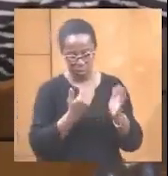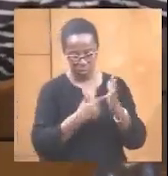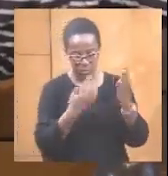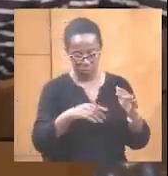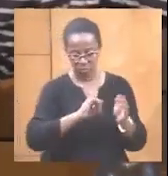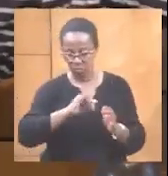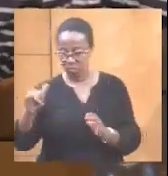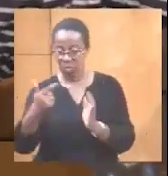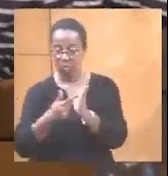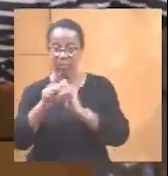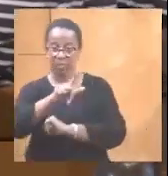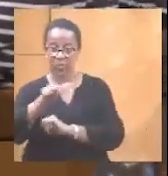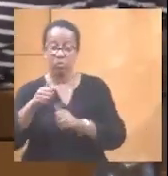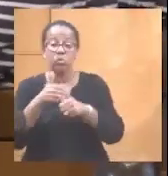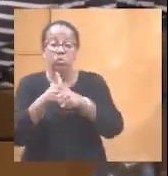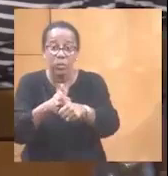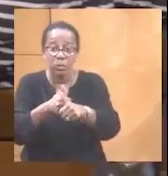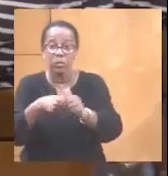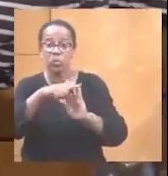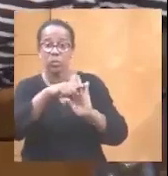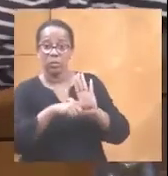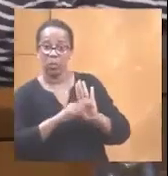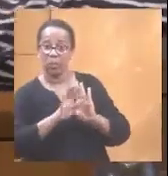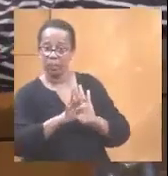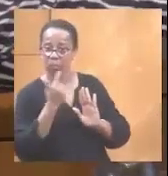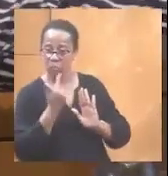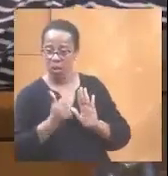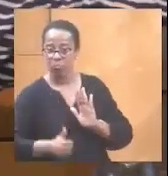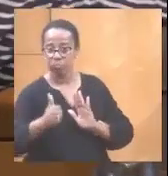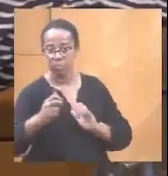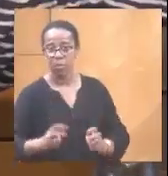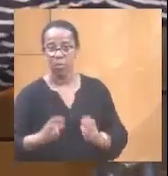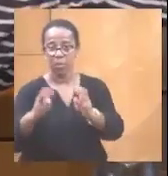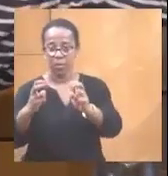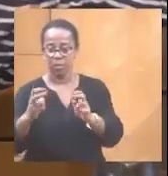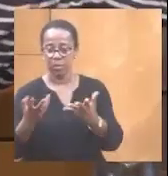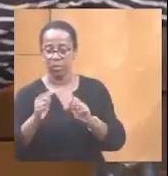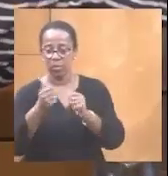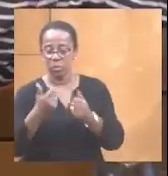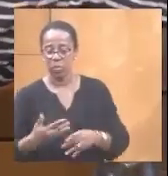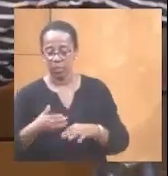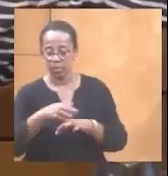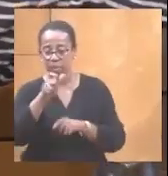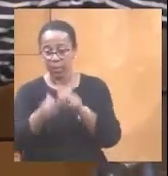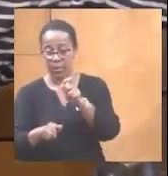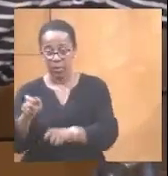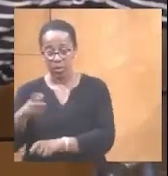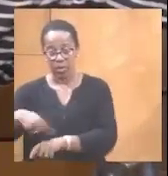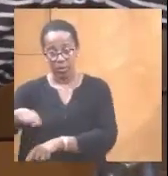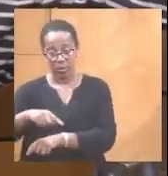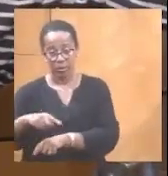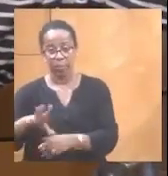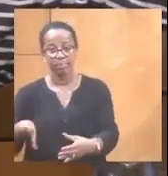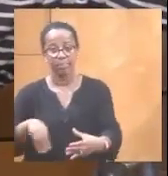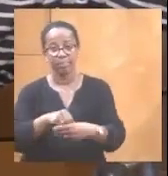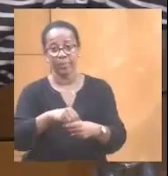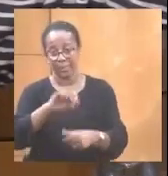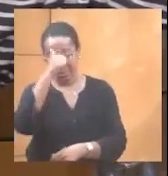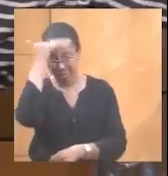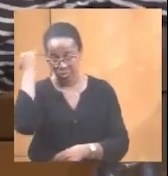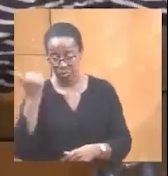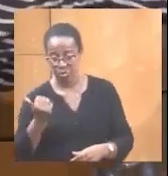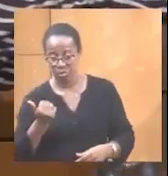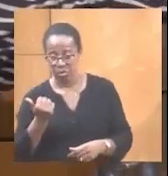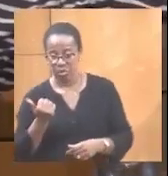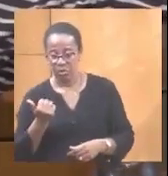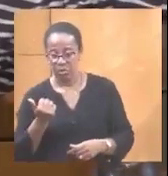2022, à condition que vous augmentiez le nombre de personnes que vous faites entrer en stage